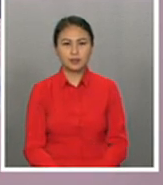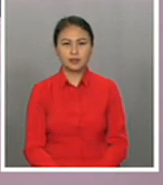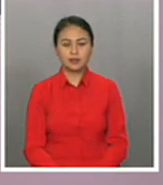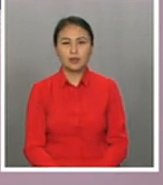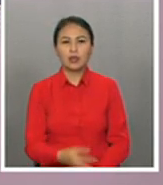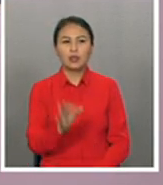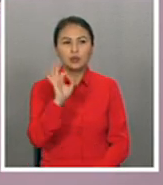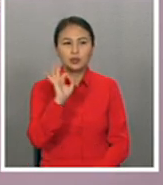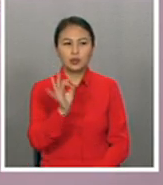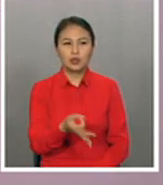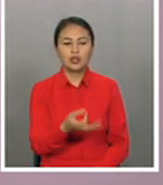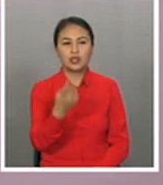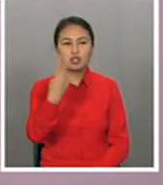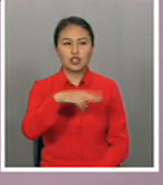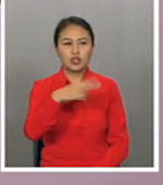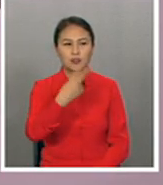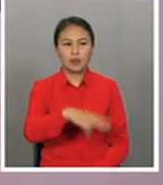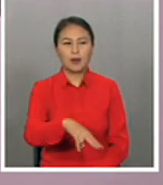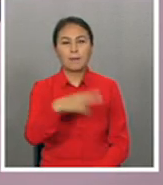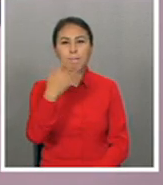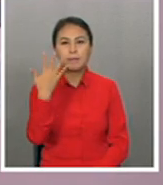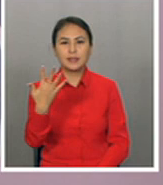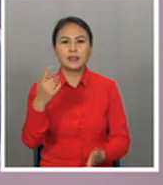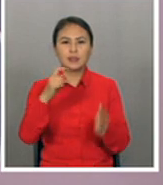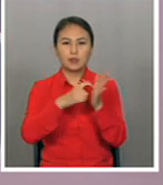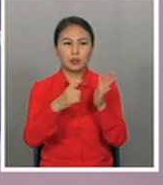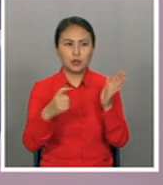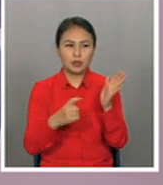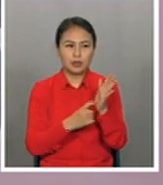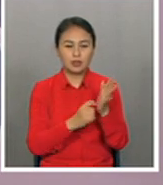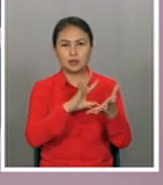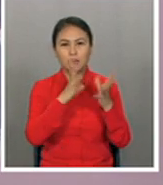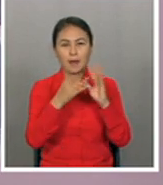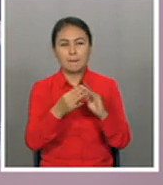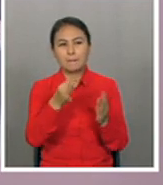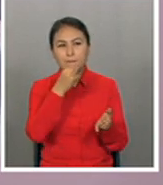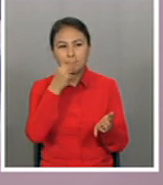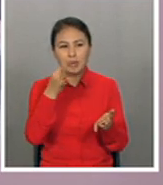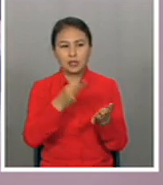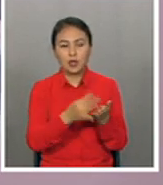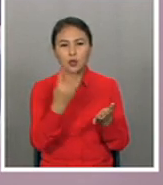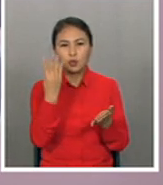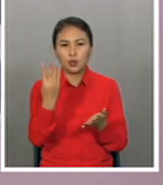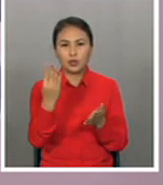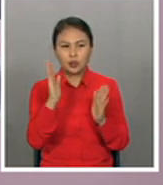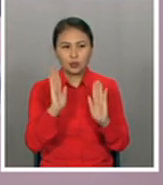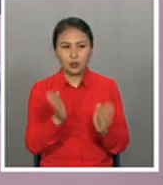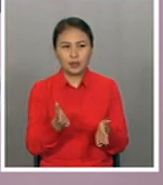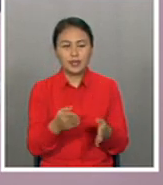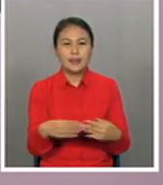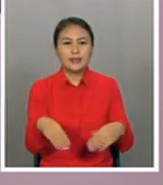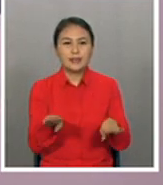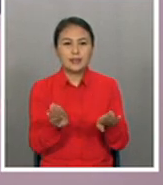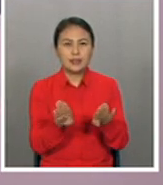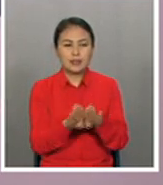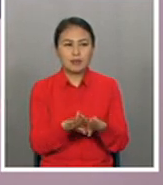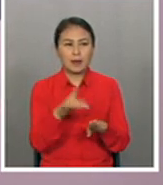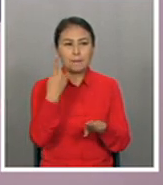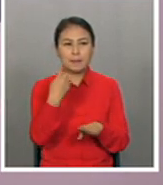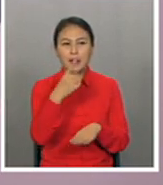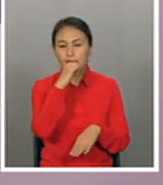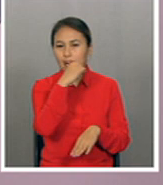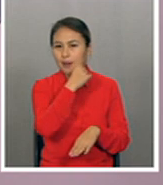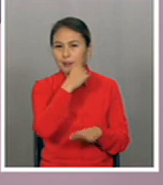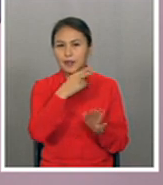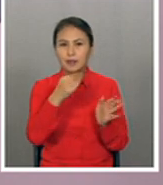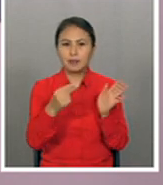Дұрыс, 20 мен 5-тің бөліндісінің мәні 4-ке тең. Демек, 1 кәмпиттің